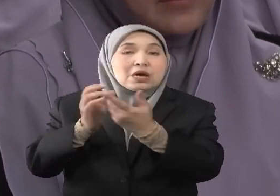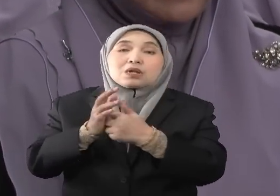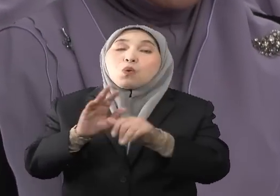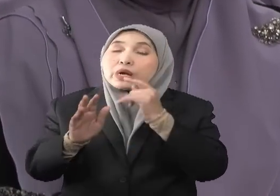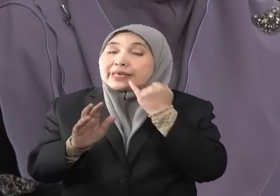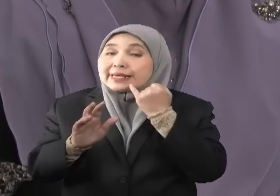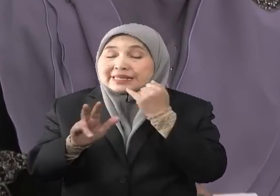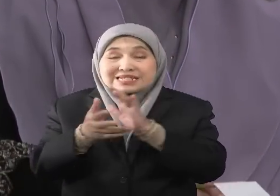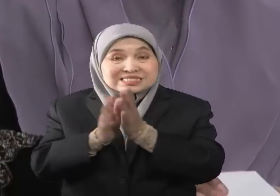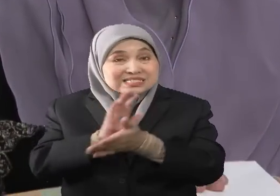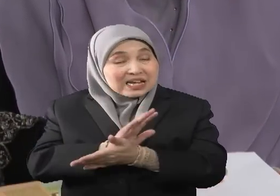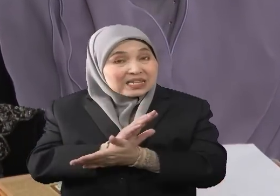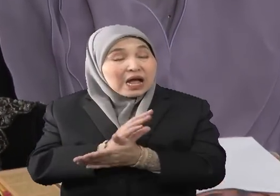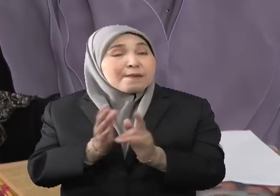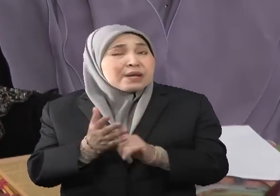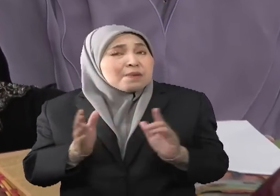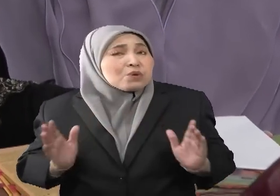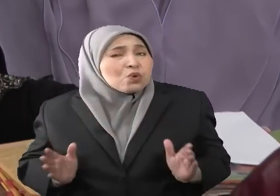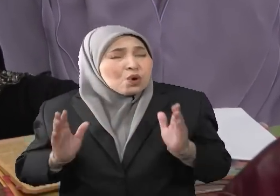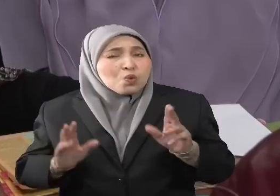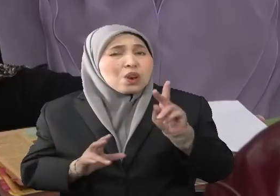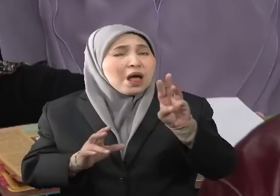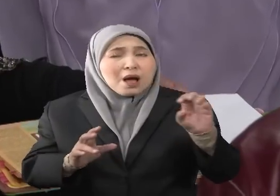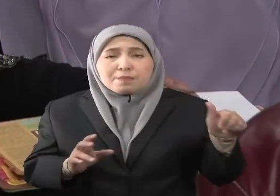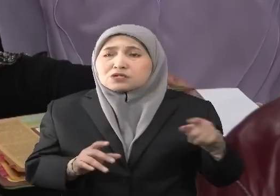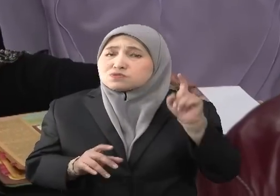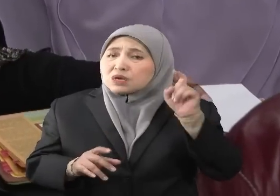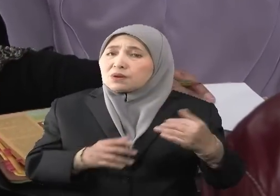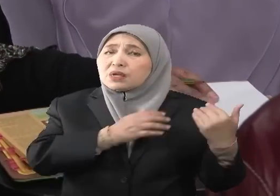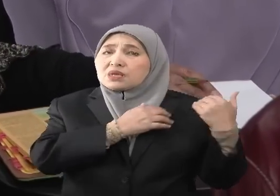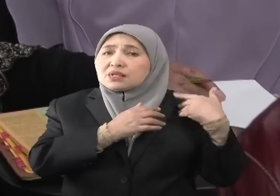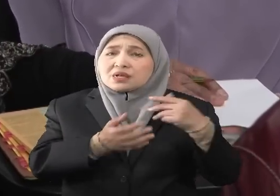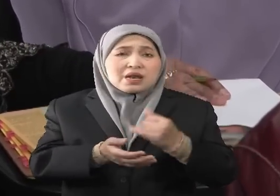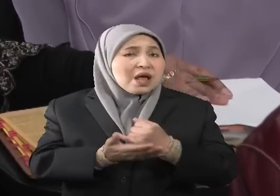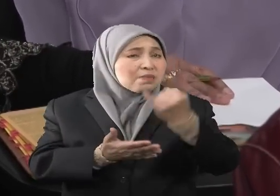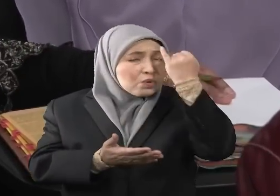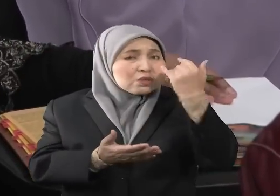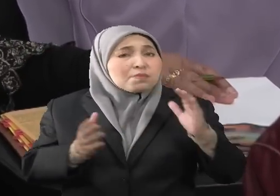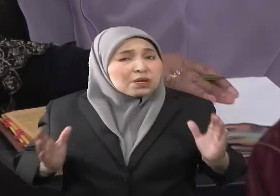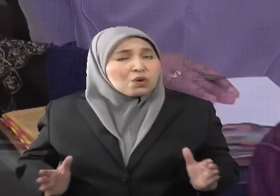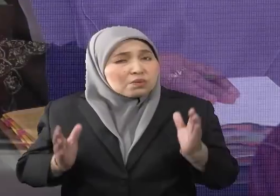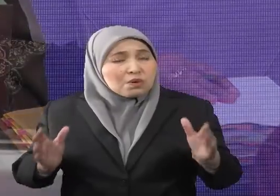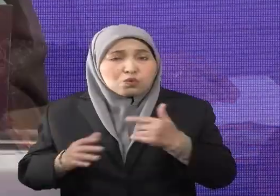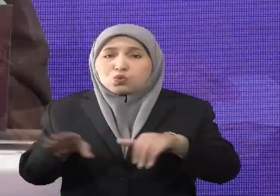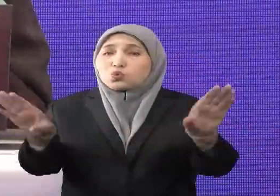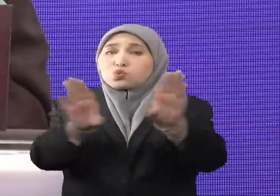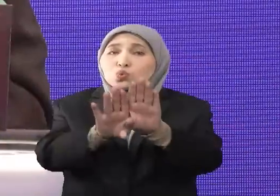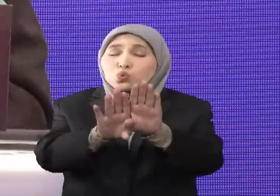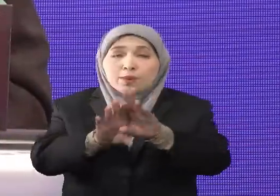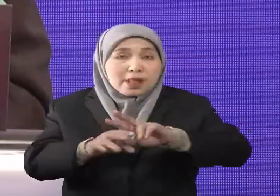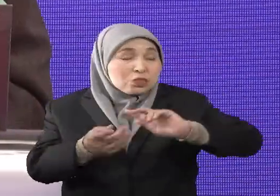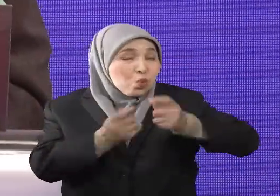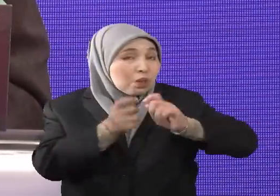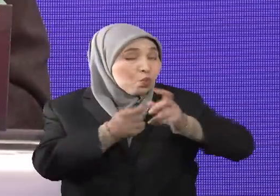Jadi apa yang mendorong ulama Yahudi ini sepatu mereka bertanggung jawab dengan ilmu itu ia mendorong mereka untuk tutup kota Balik